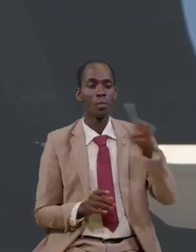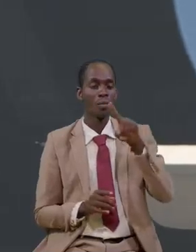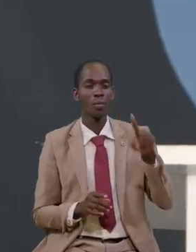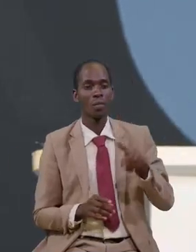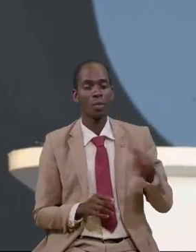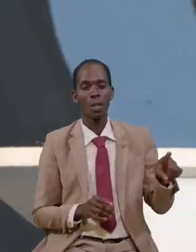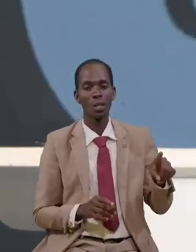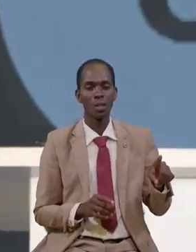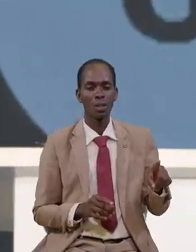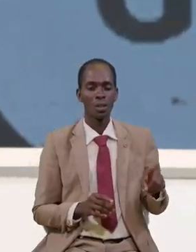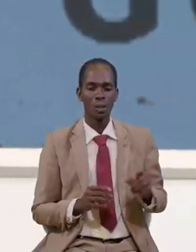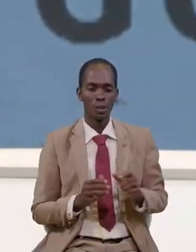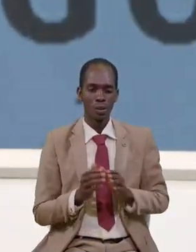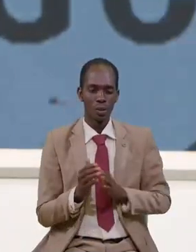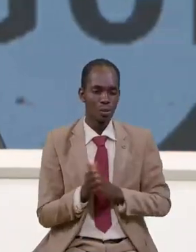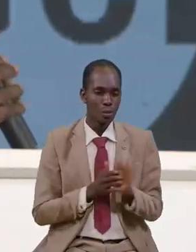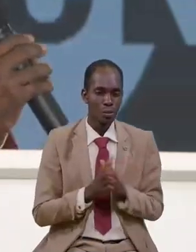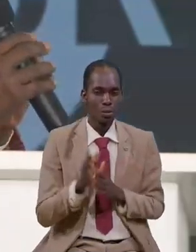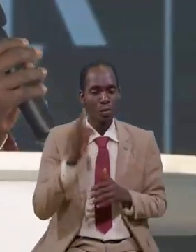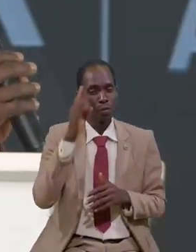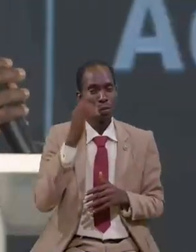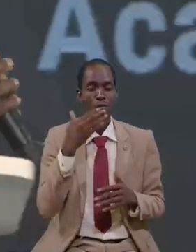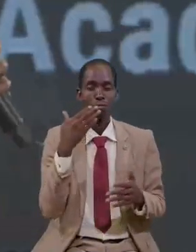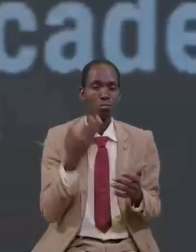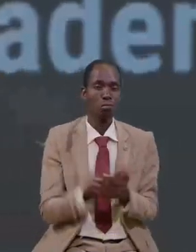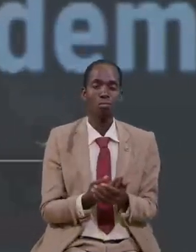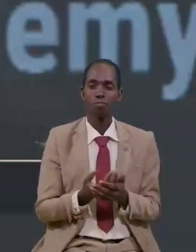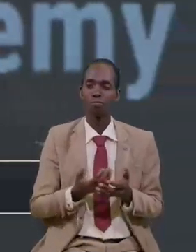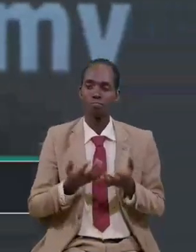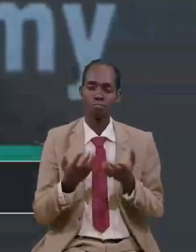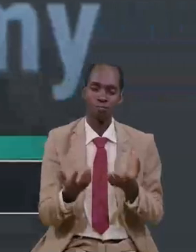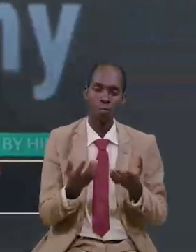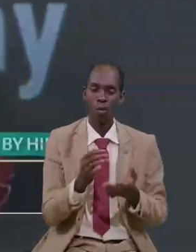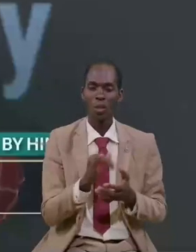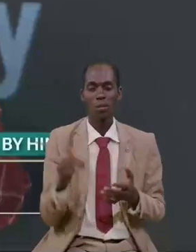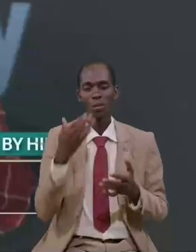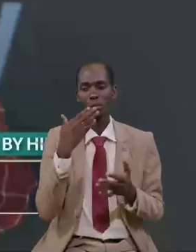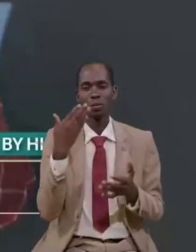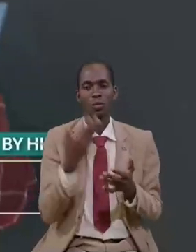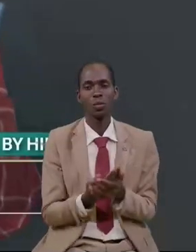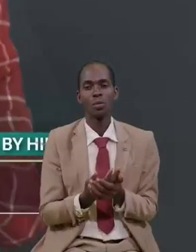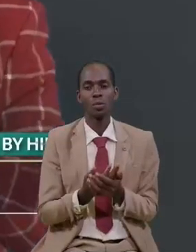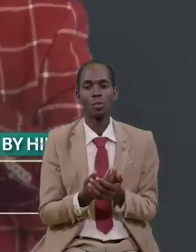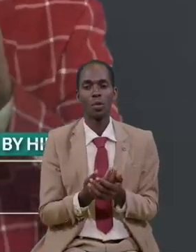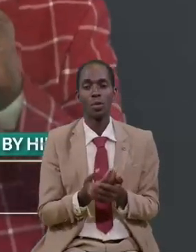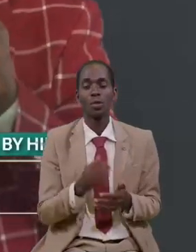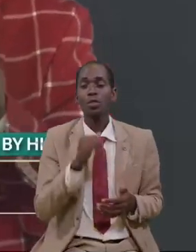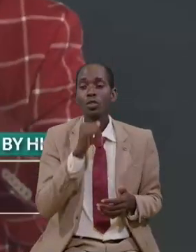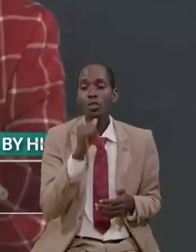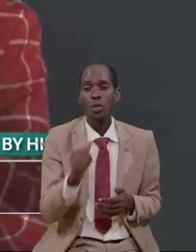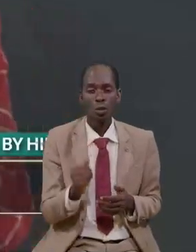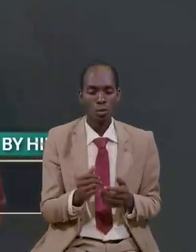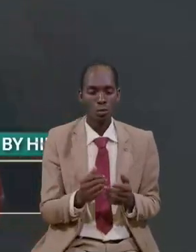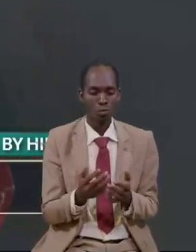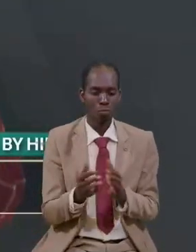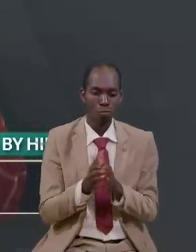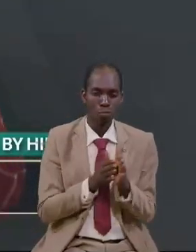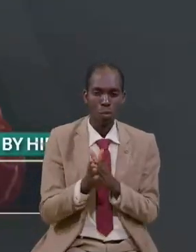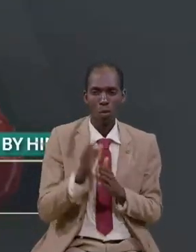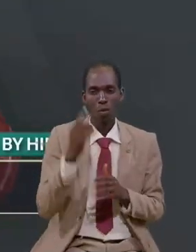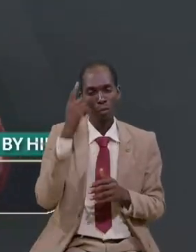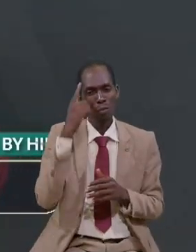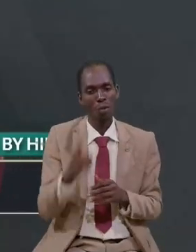zélé pour le bien. Zélé pour le bien. Et non zélé pour la